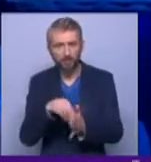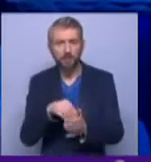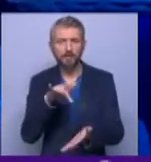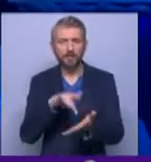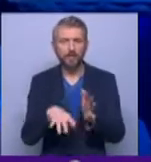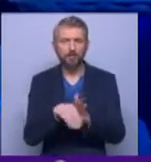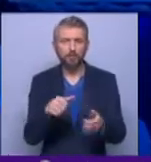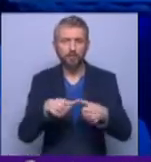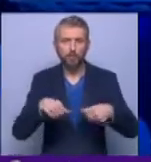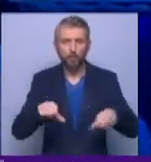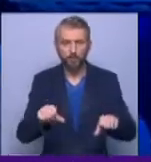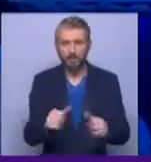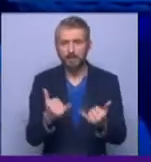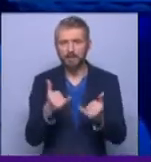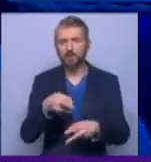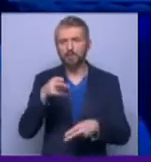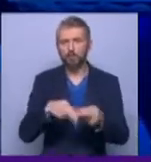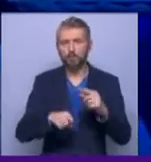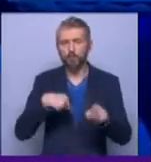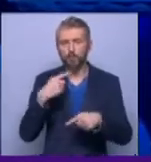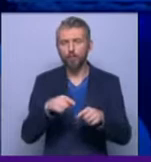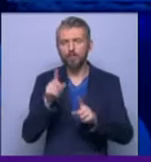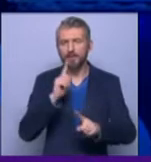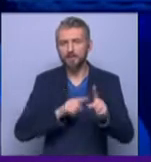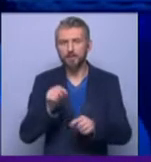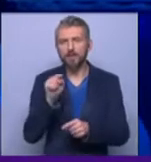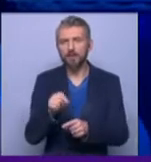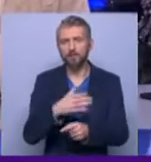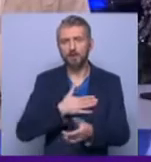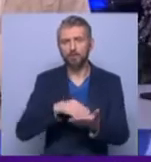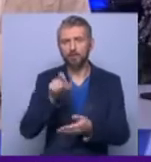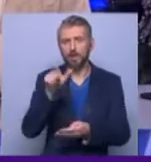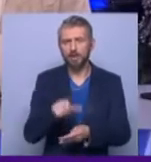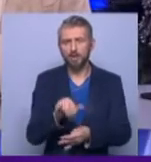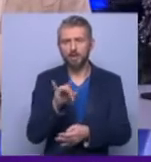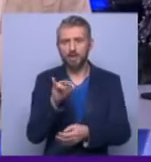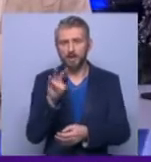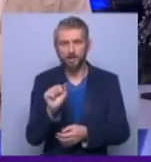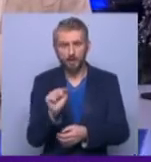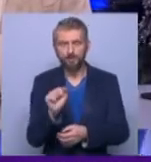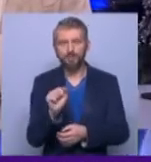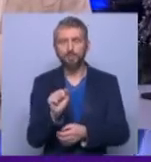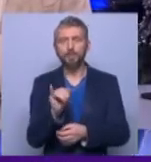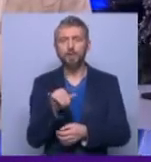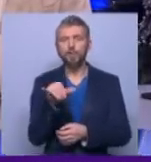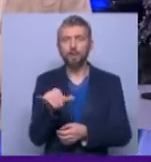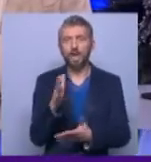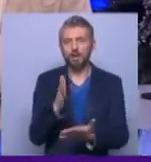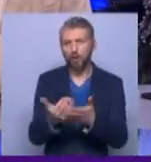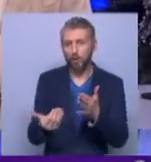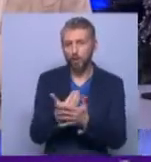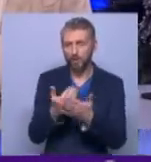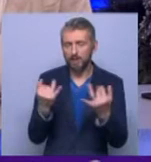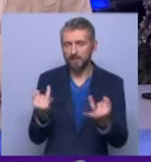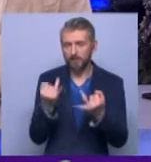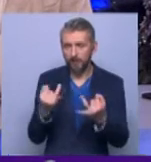Центральній виборчій комісії. А зараз завершилося чергове засідання. Там наш журналіст Ірина Лавренюк. І в неї є новини